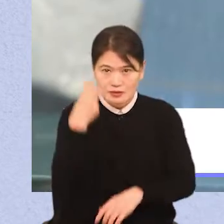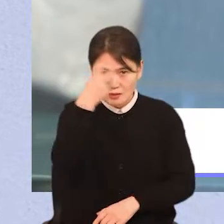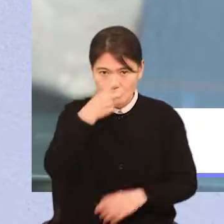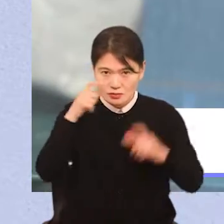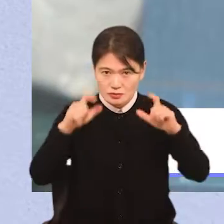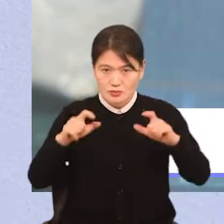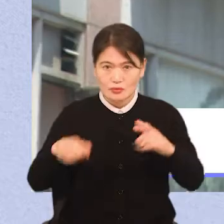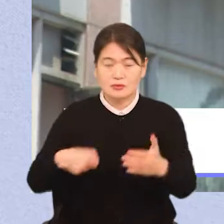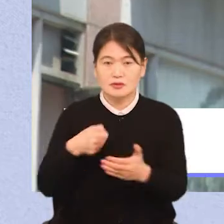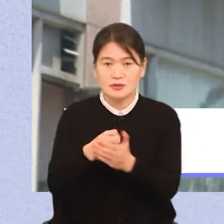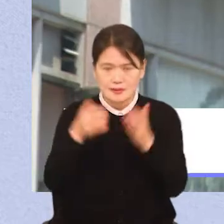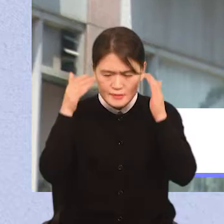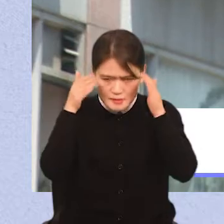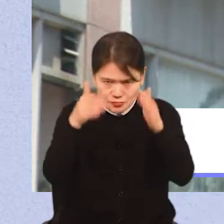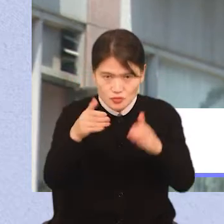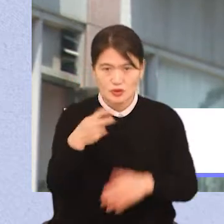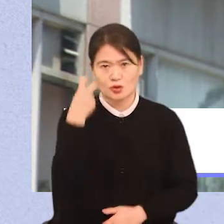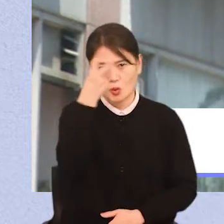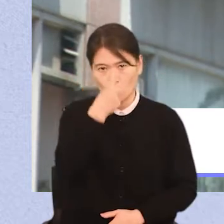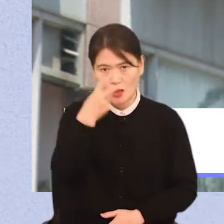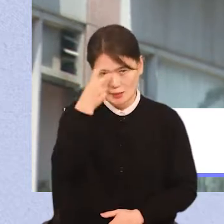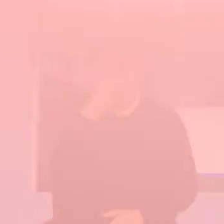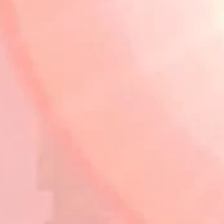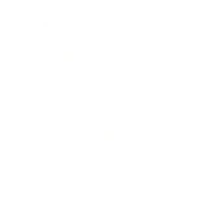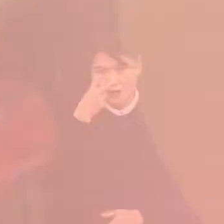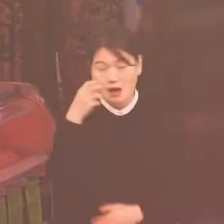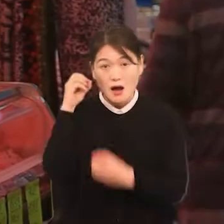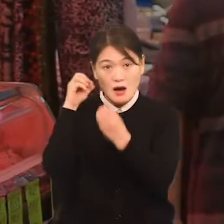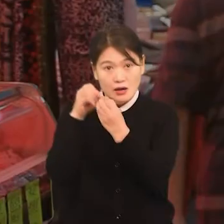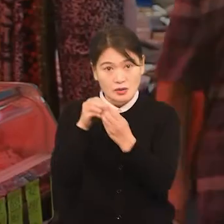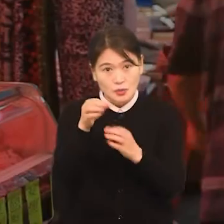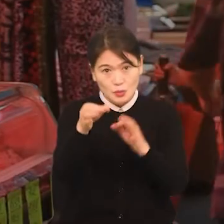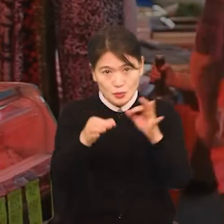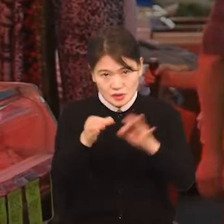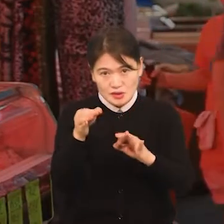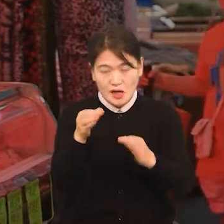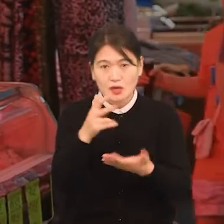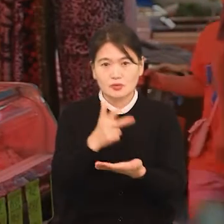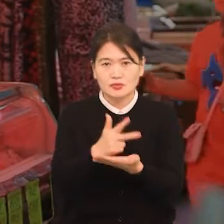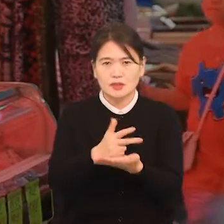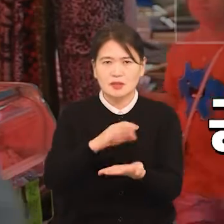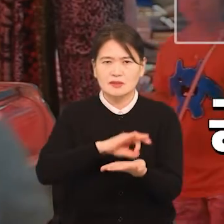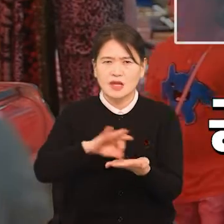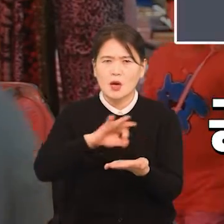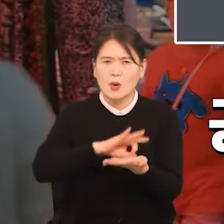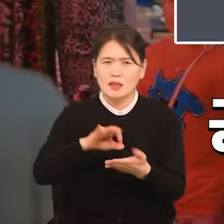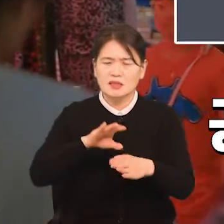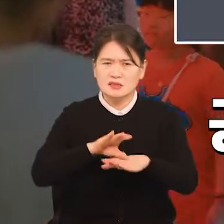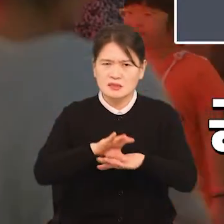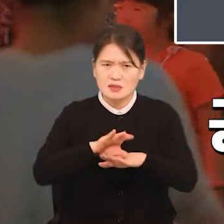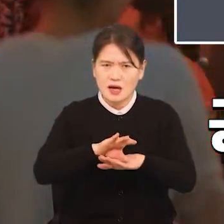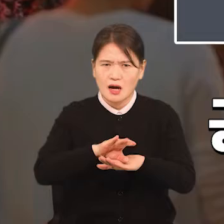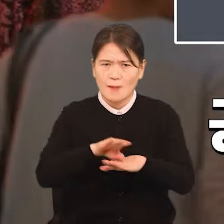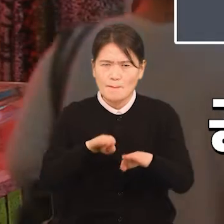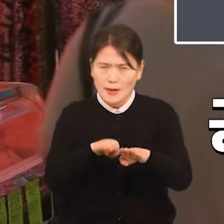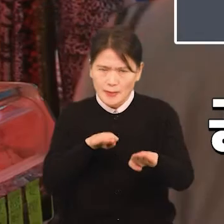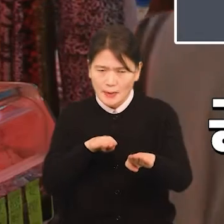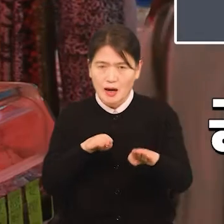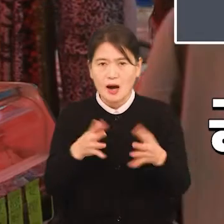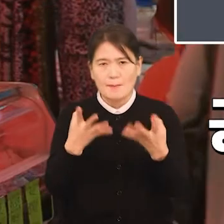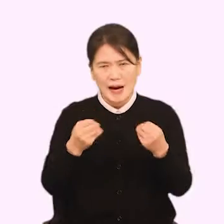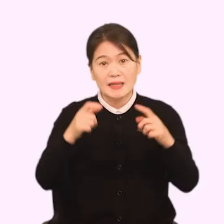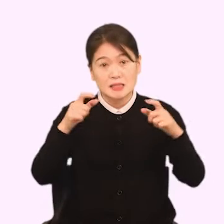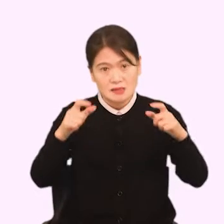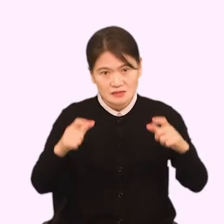지역으로 지정하고 집중적으로 단속합니다. 이곳은 평소 광명 전통시장 공영 주차장 이용 대기 차량으로